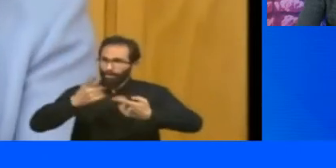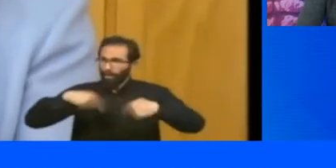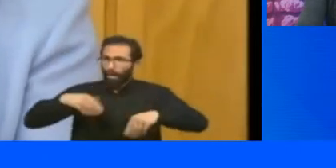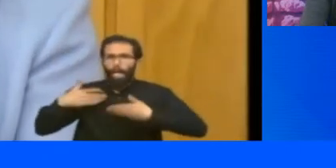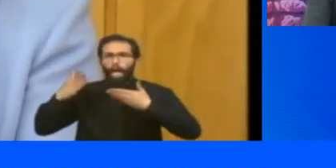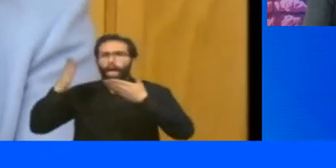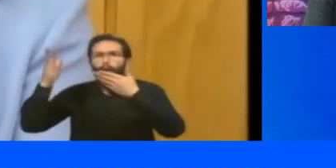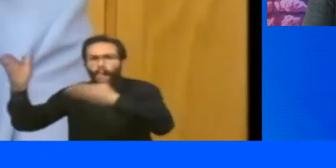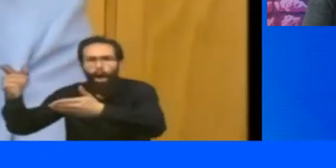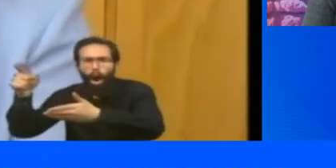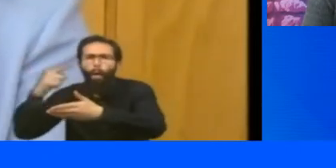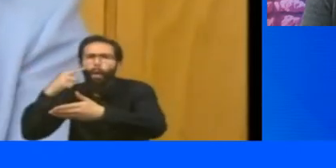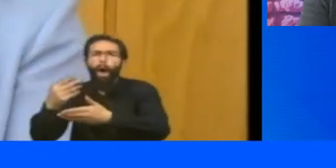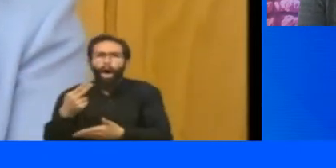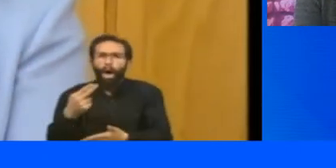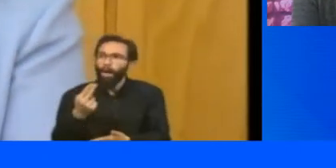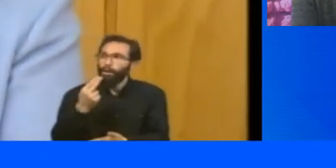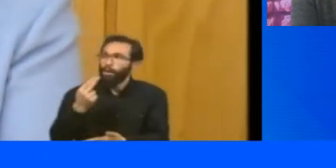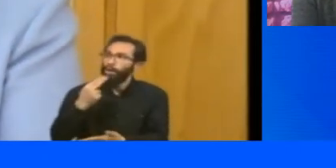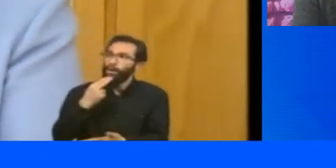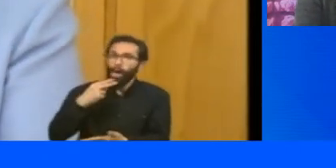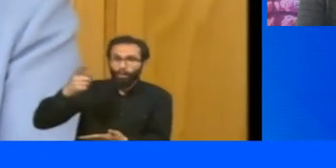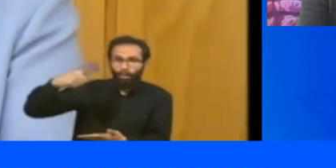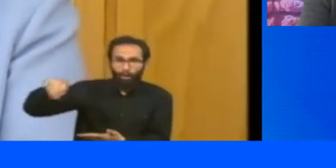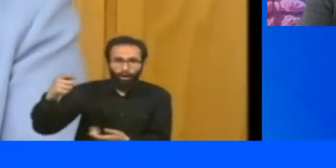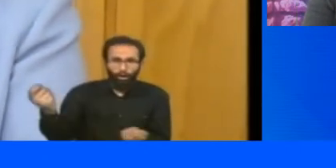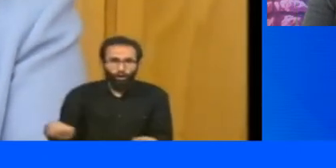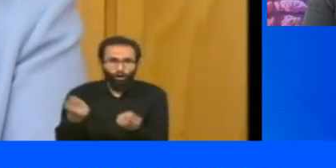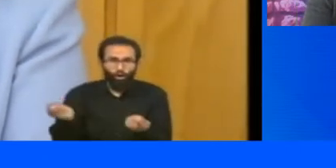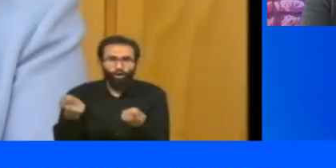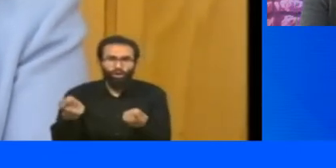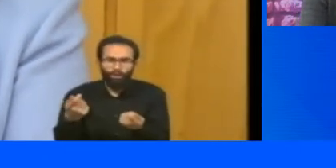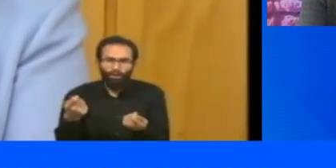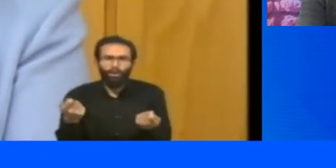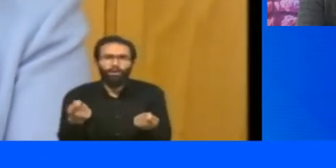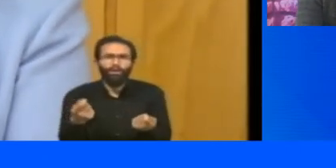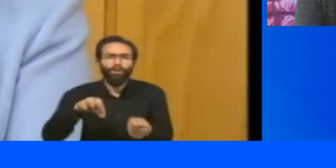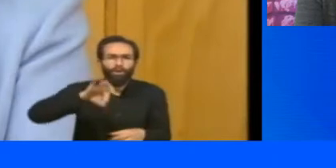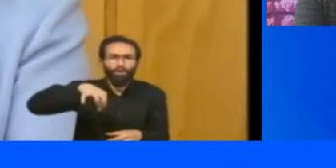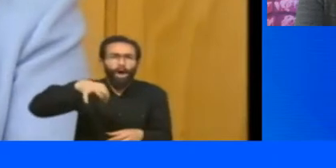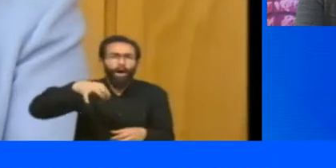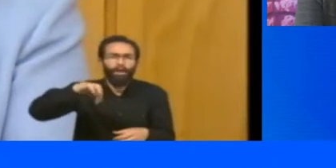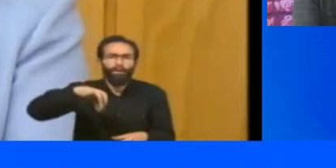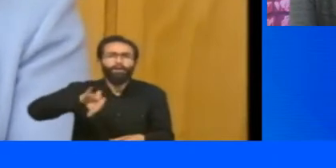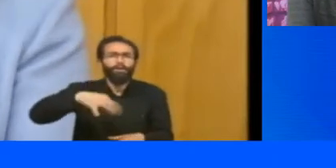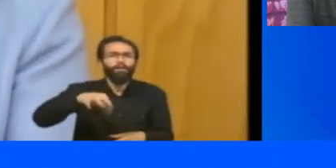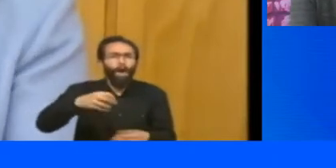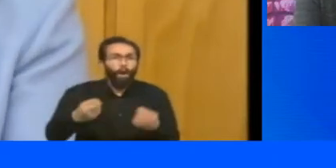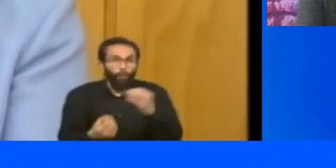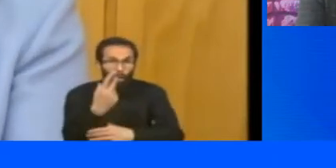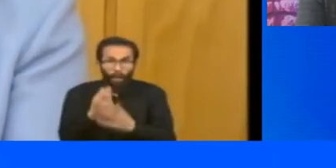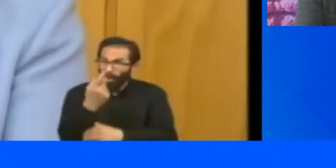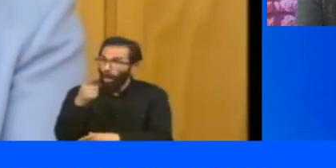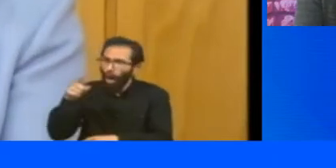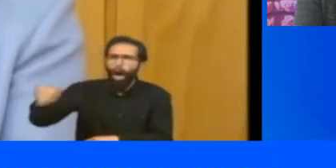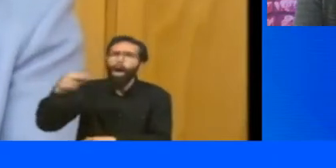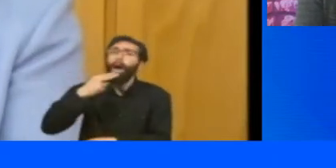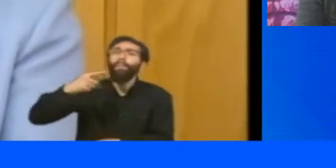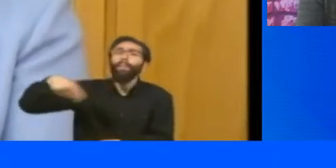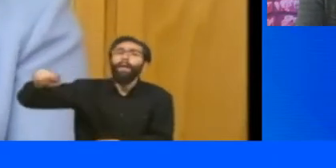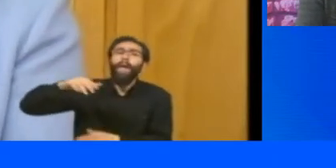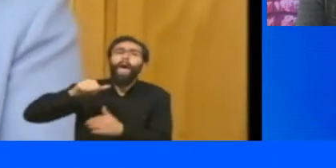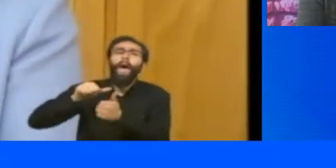çay üreticisi kadınları başta olmak üzere tüm halklarımıza sevgi ve saygılarımızı